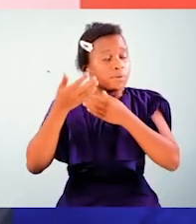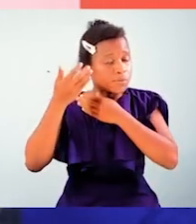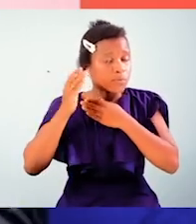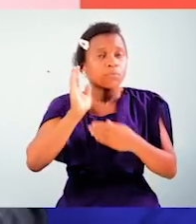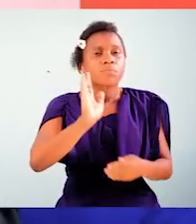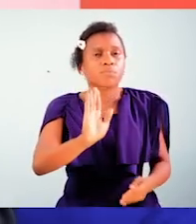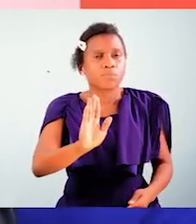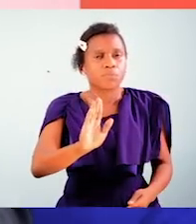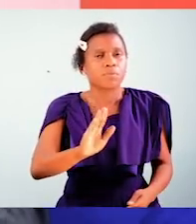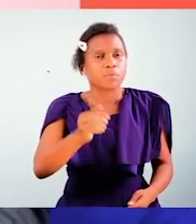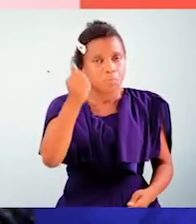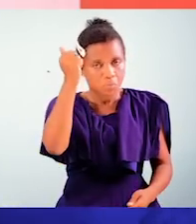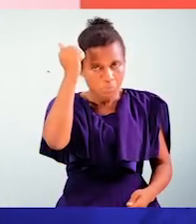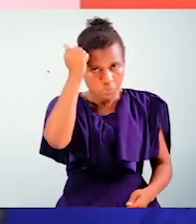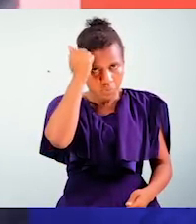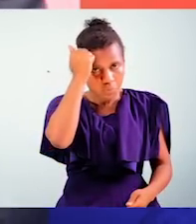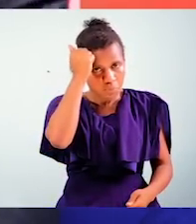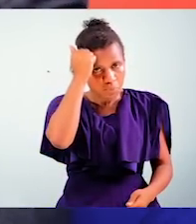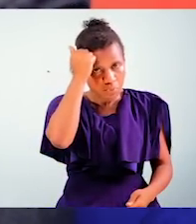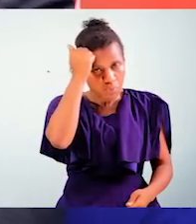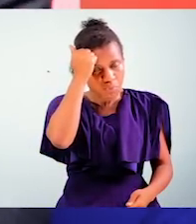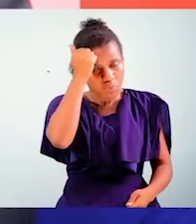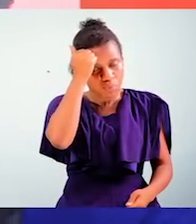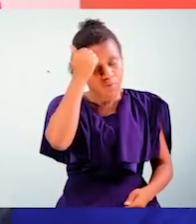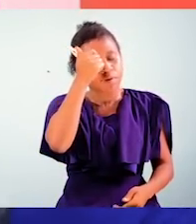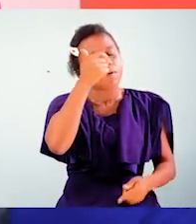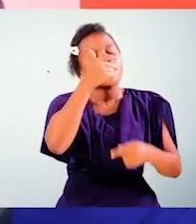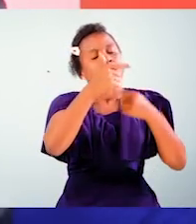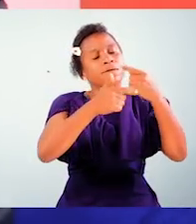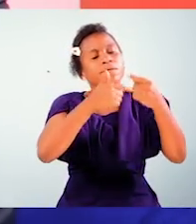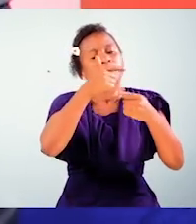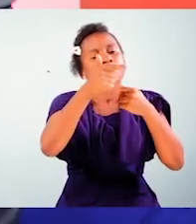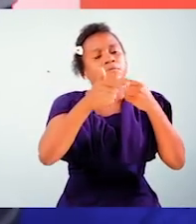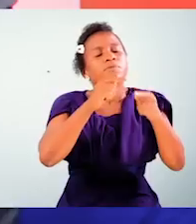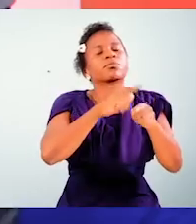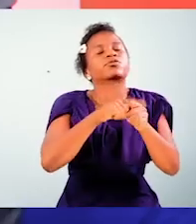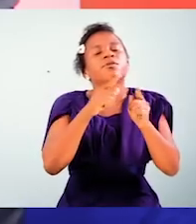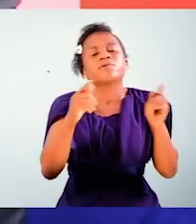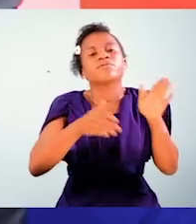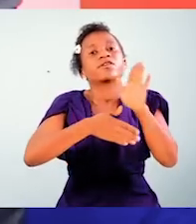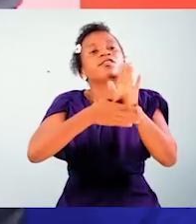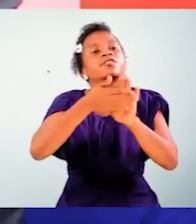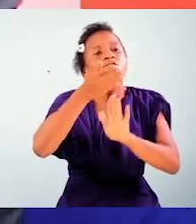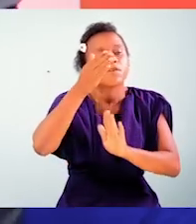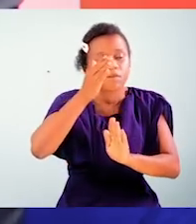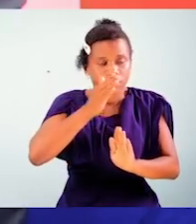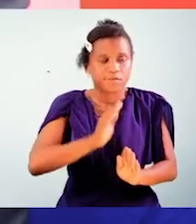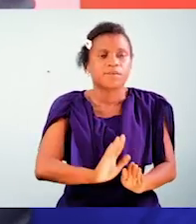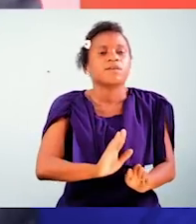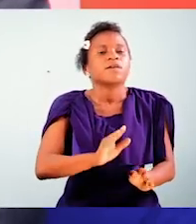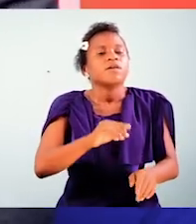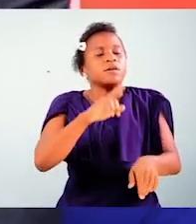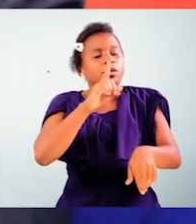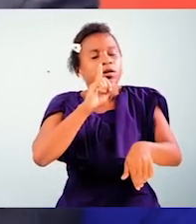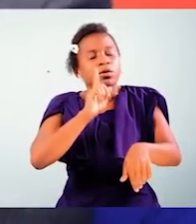Naikumbuke kwamba shughuli ya kutoa ripoti CAG haijaanza leo wala jana. Ni shughuli ya muda mrefu kwenye awamu zilizopita, lakini wakati